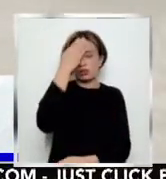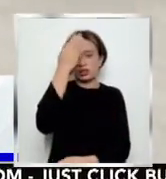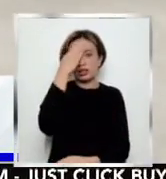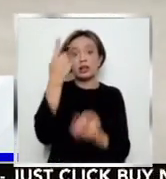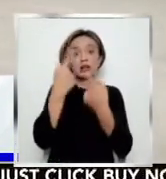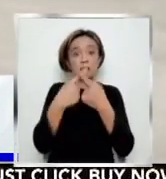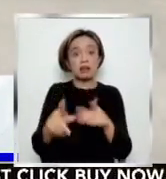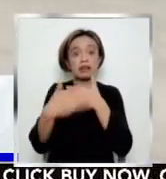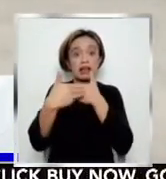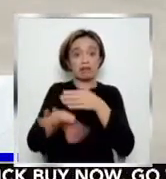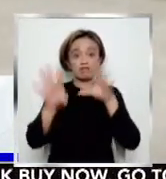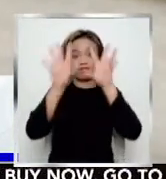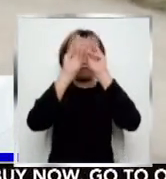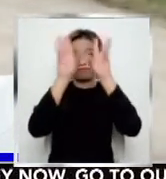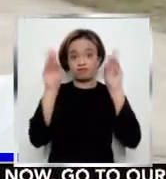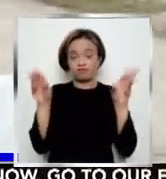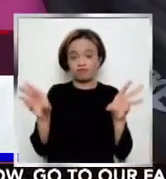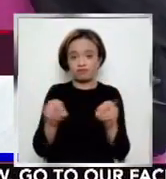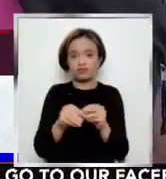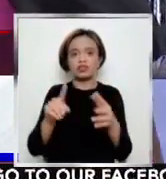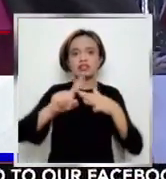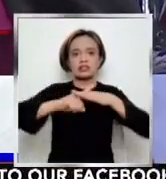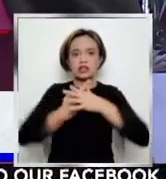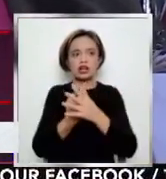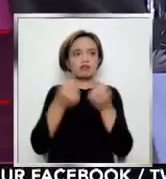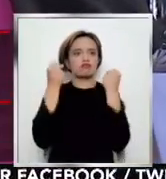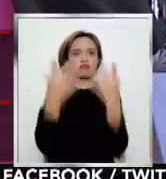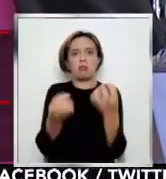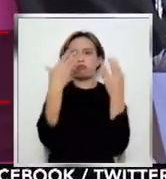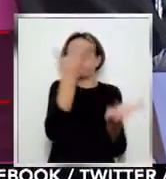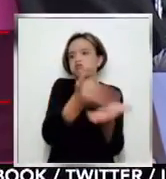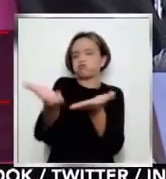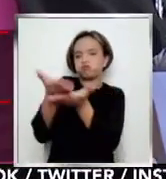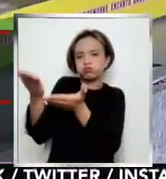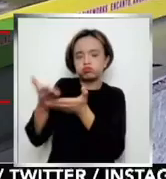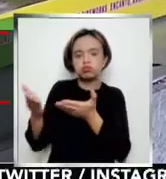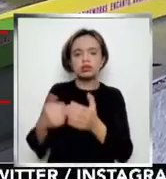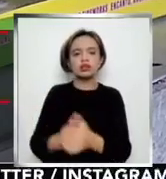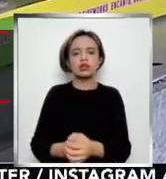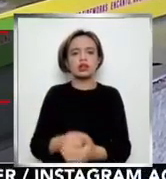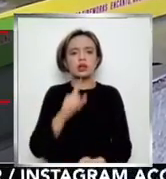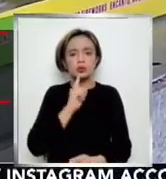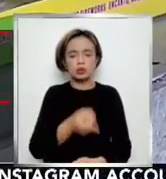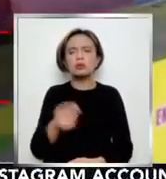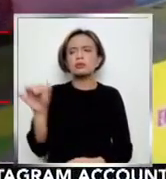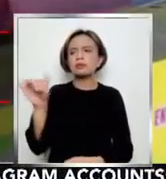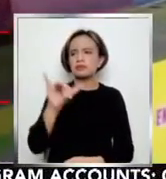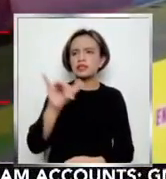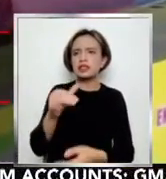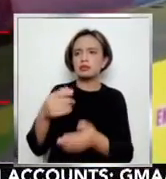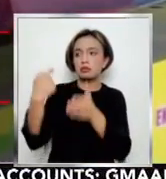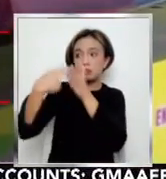Pasko, simula na ang dagsaan. Last year po, tumaas naman din po yung mga presyo.